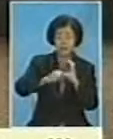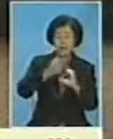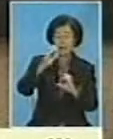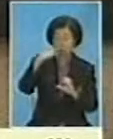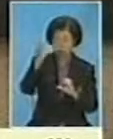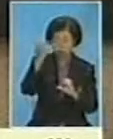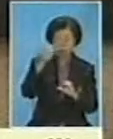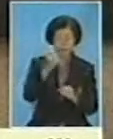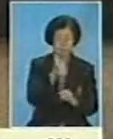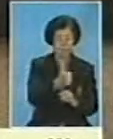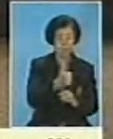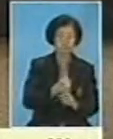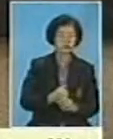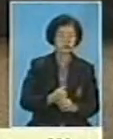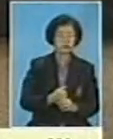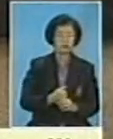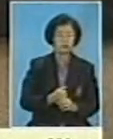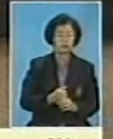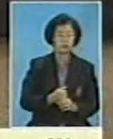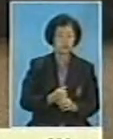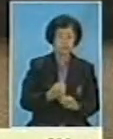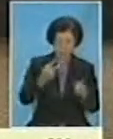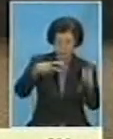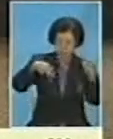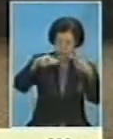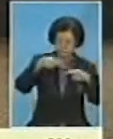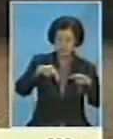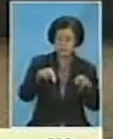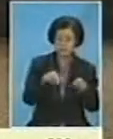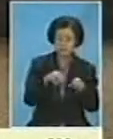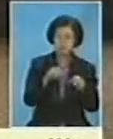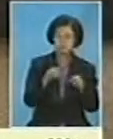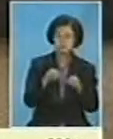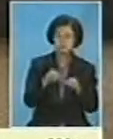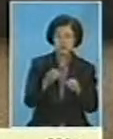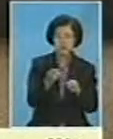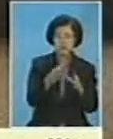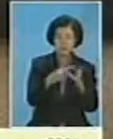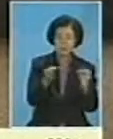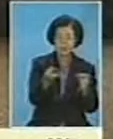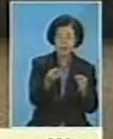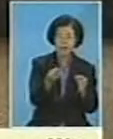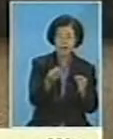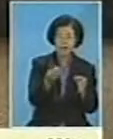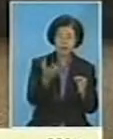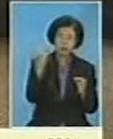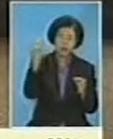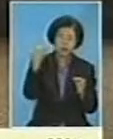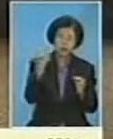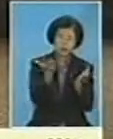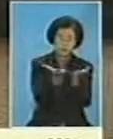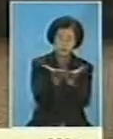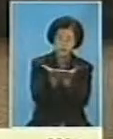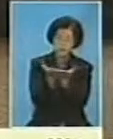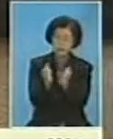ยและเมื่อพิจารณาถึงสถานการณ์ข้าวในขณะนั้นโดยเปรียบเทียบกับคู่แข่งที่สำคัญเช่น